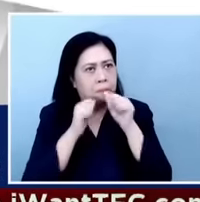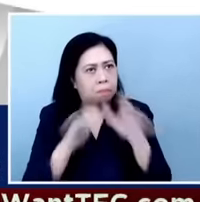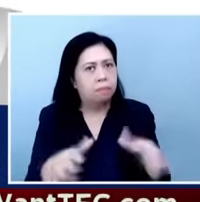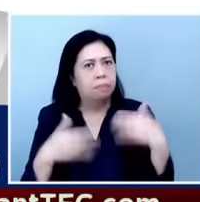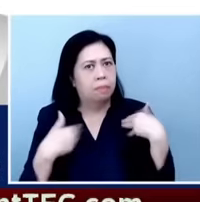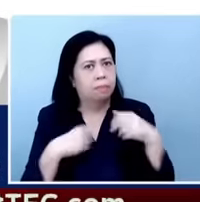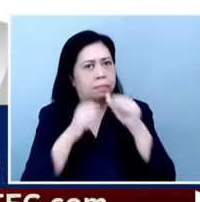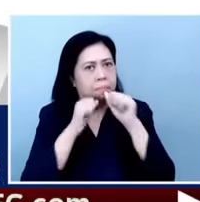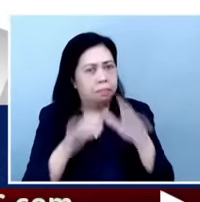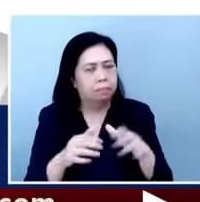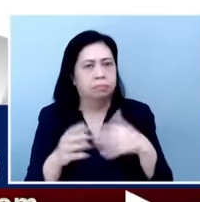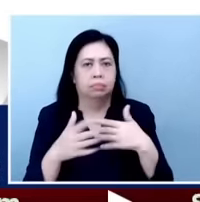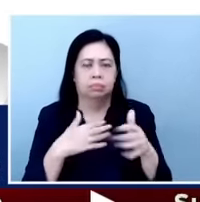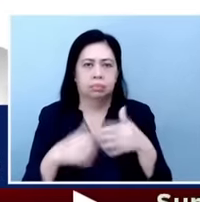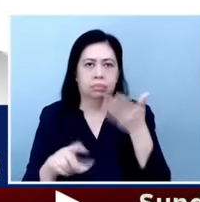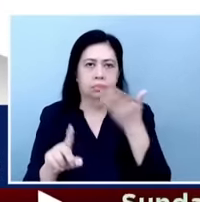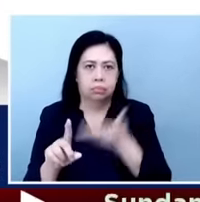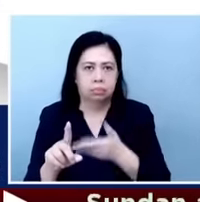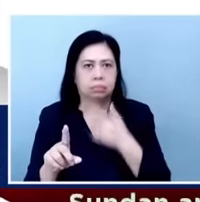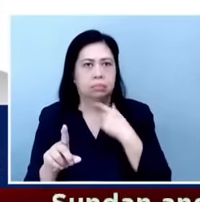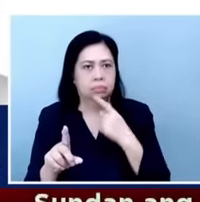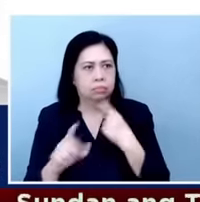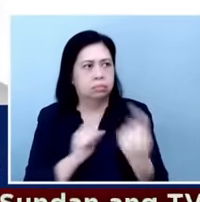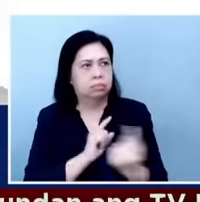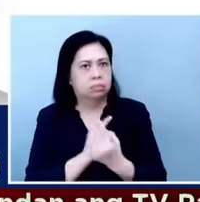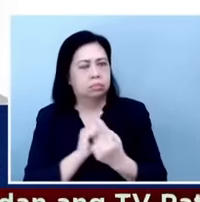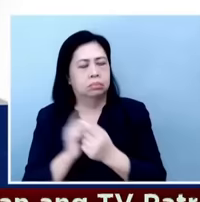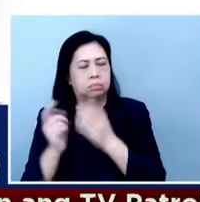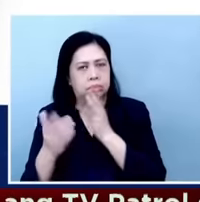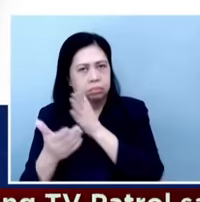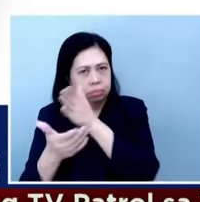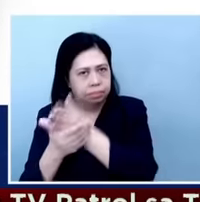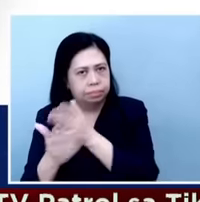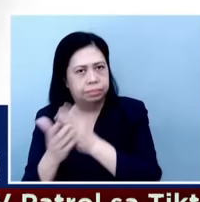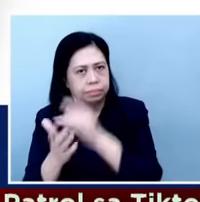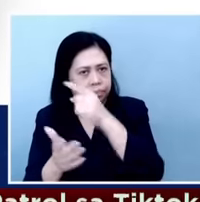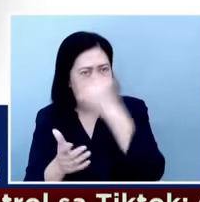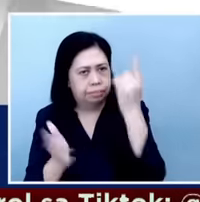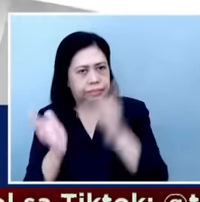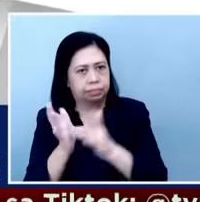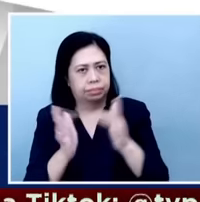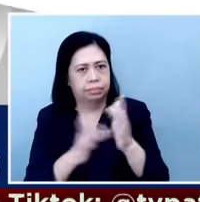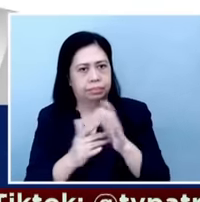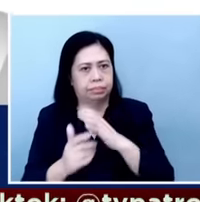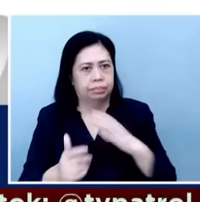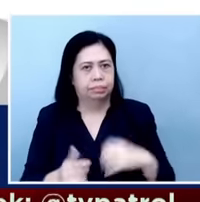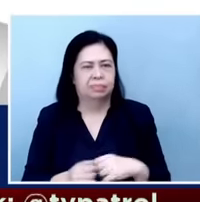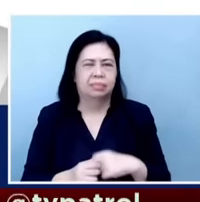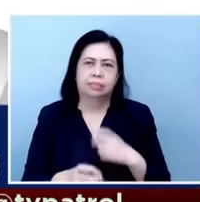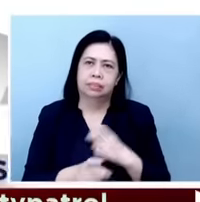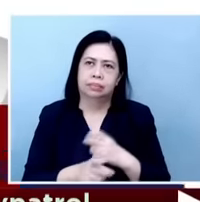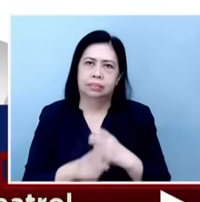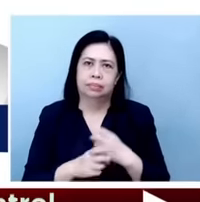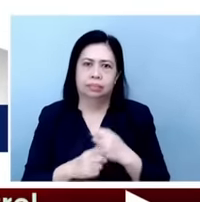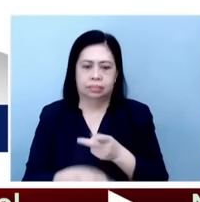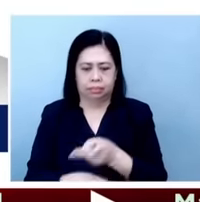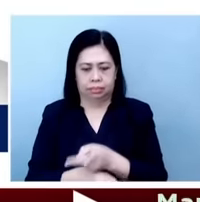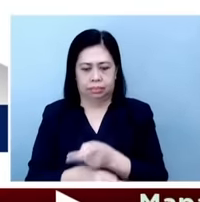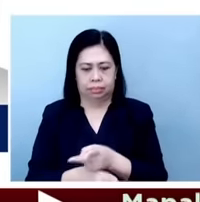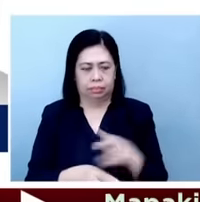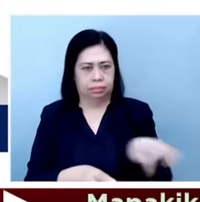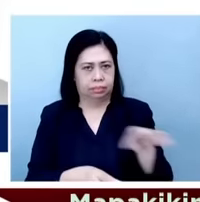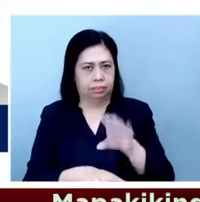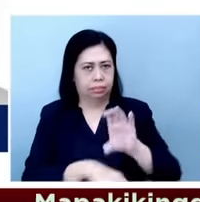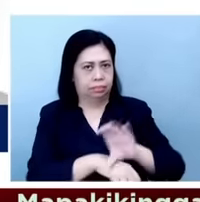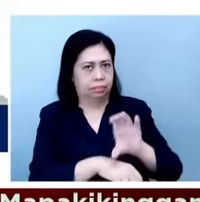niya, kahit siya, naging takbuhan na rin ang Nazareno. It's challenging to be a shepherd to a parish